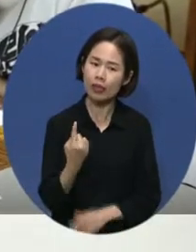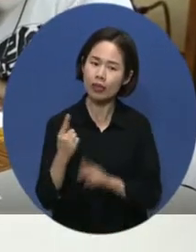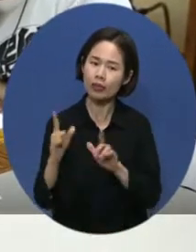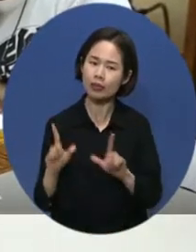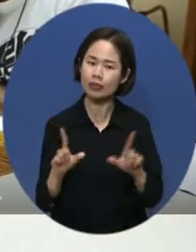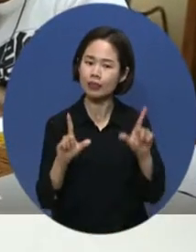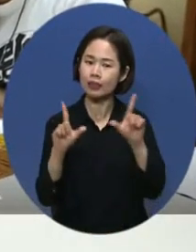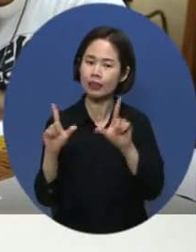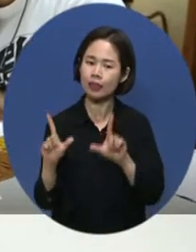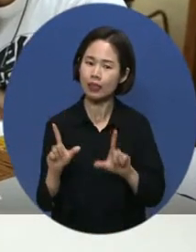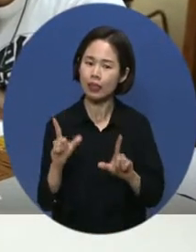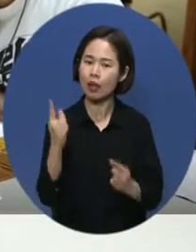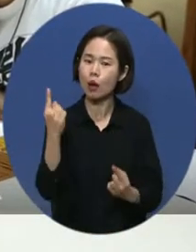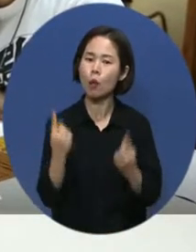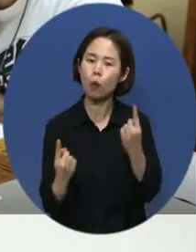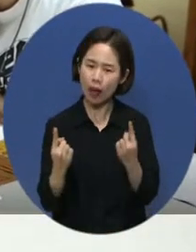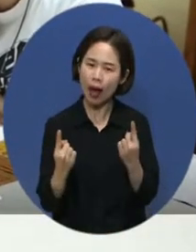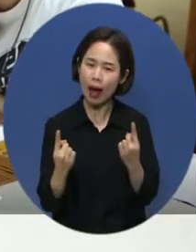네네 그